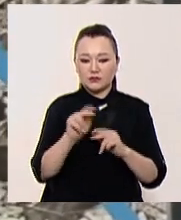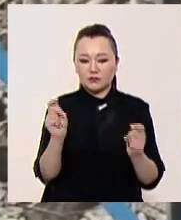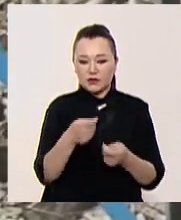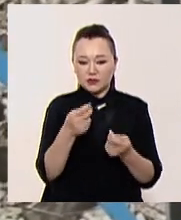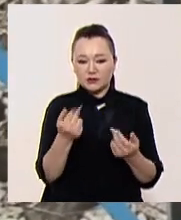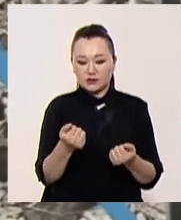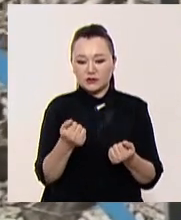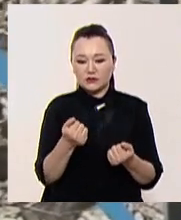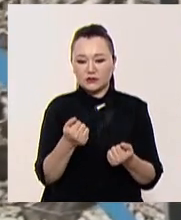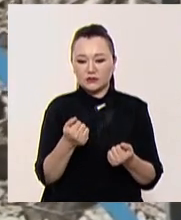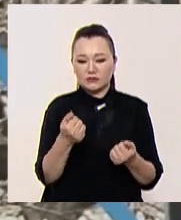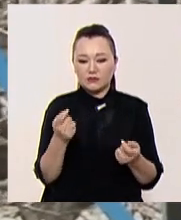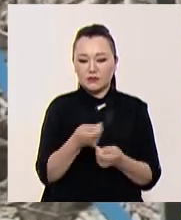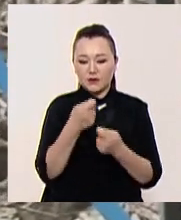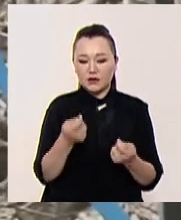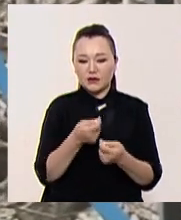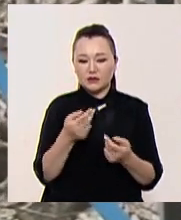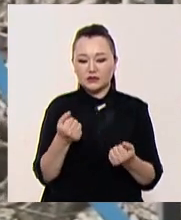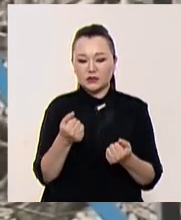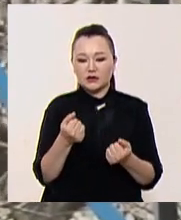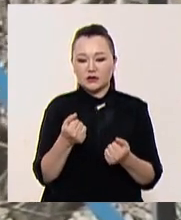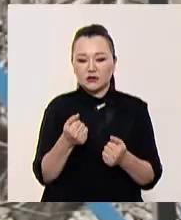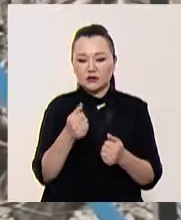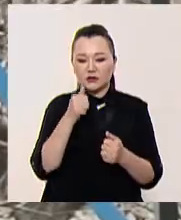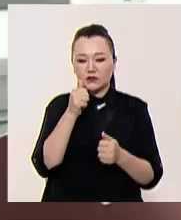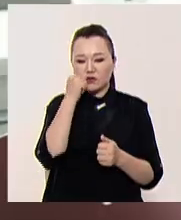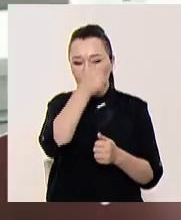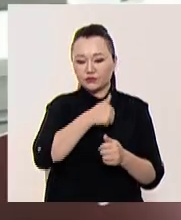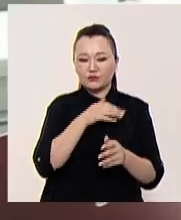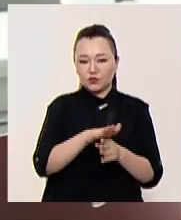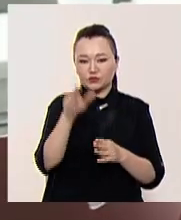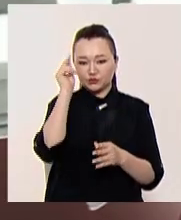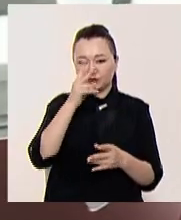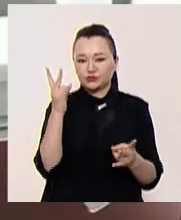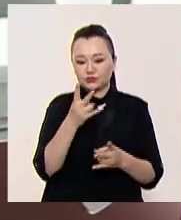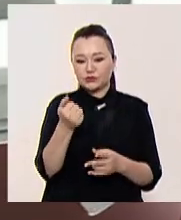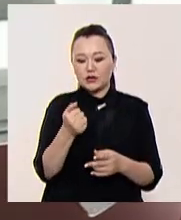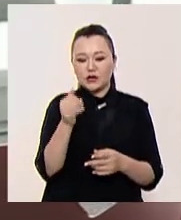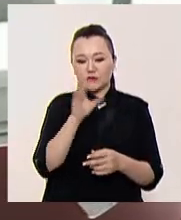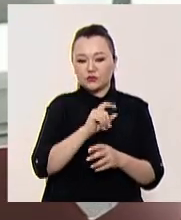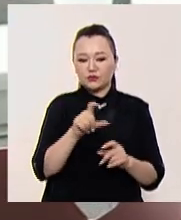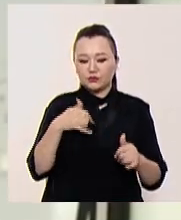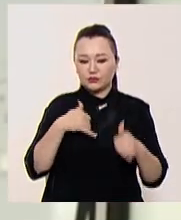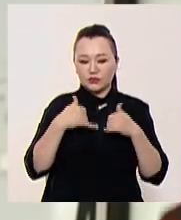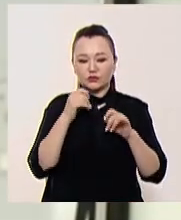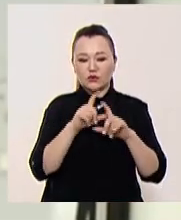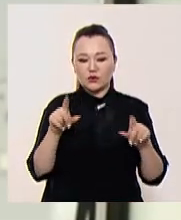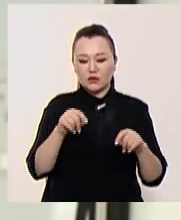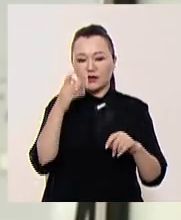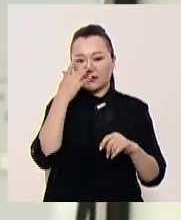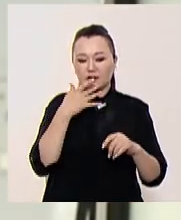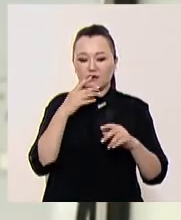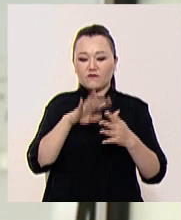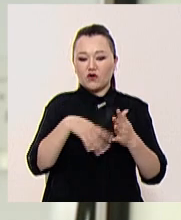сонда? Түсінбей тұрмын. Аз дейді. Сонда не жыл бойы оқу керек пе? Алайда мамандар жазғы мектепте оқу дәстүрі